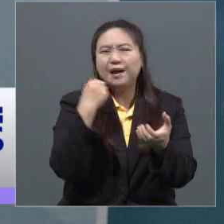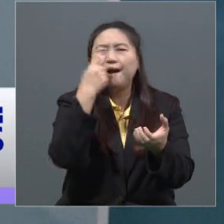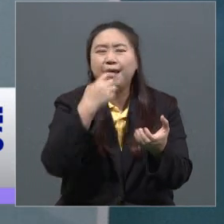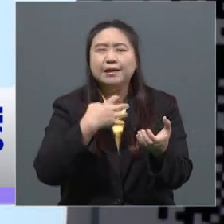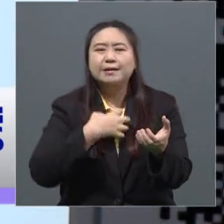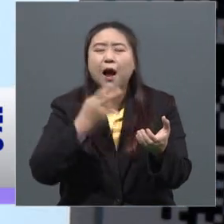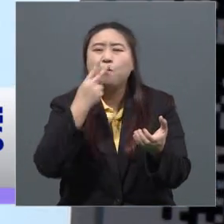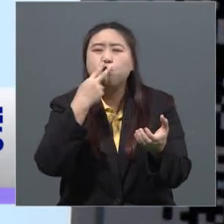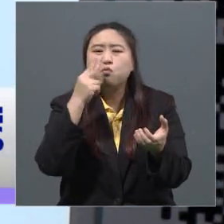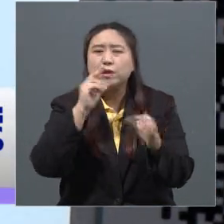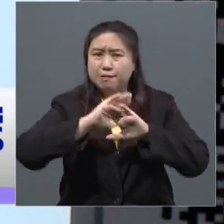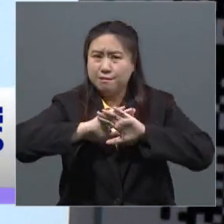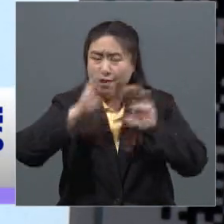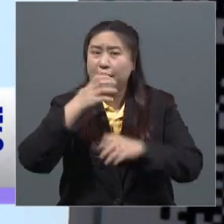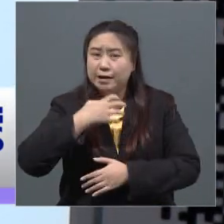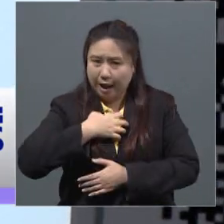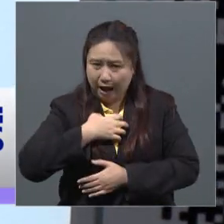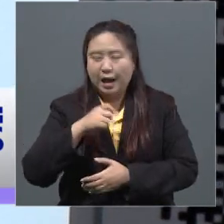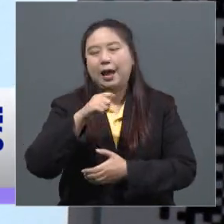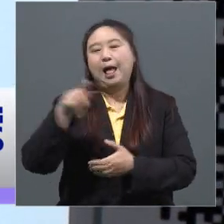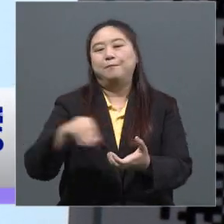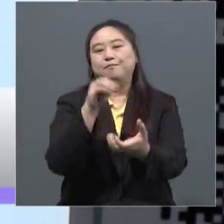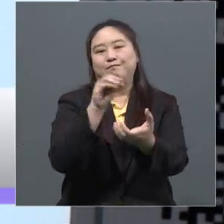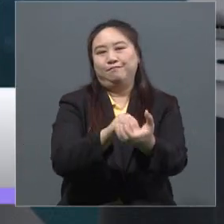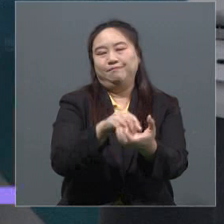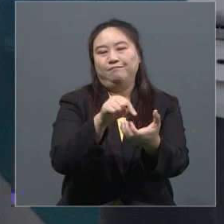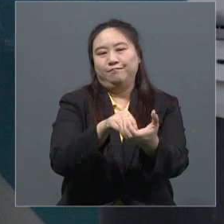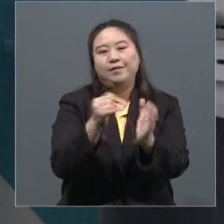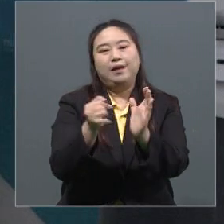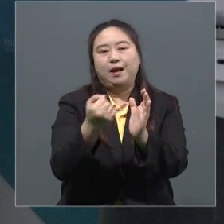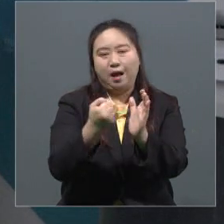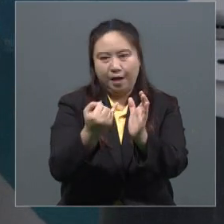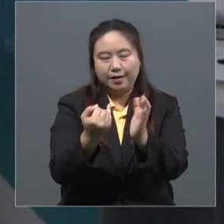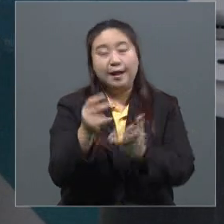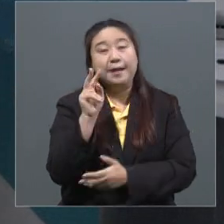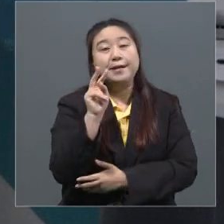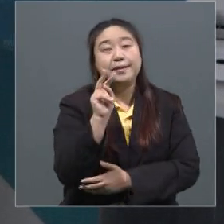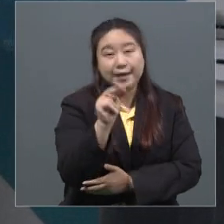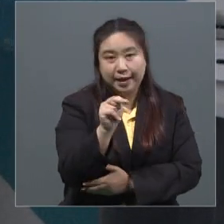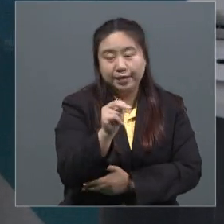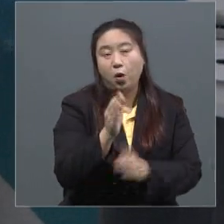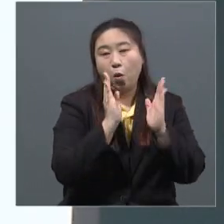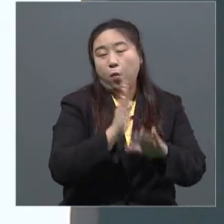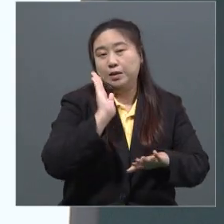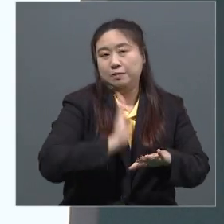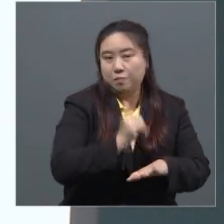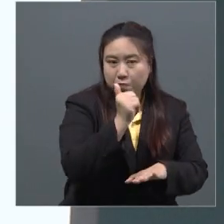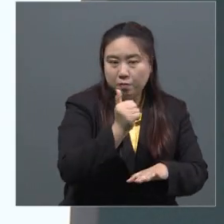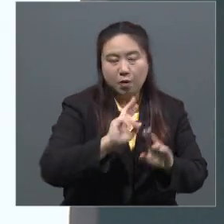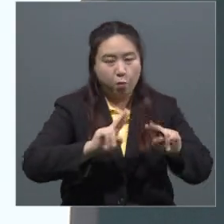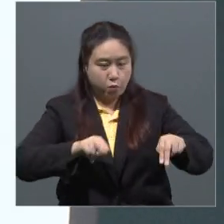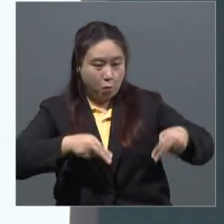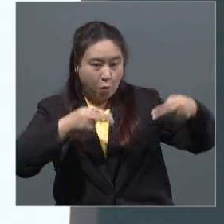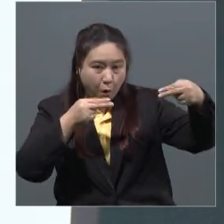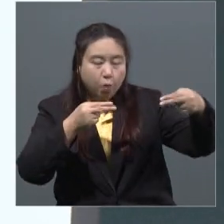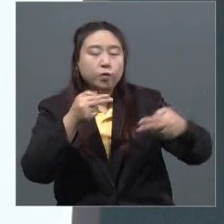เลิกบุหรี่โดยตรงอ่ะเพื่อให้ง่ายแล้วก็สะดวกต่อผู้ใช้บริการสามารถนัดหมายกับเภสัชกรแล้วก็สามารถที่จะวิดีโอคอลกันได้เล